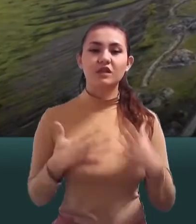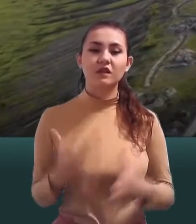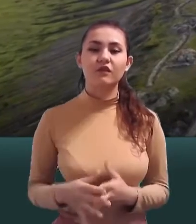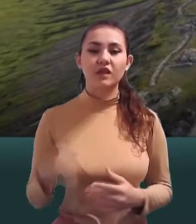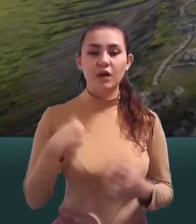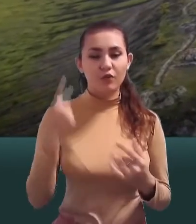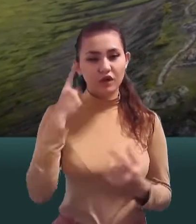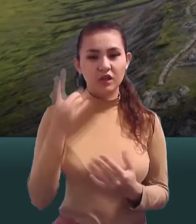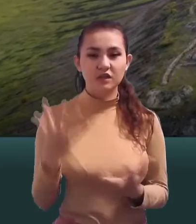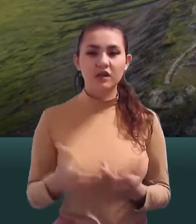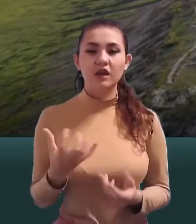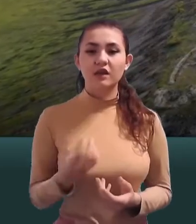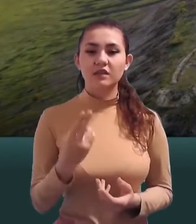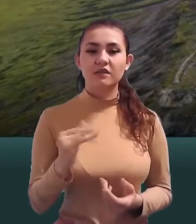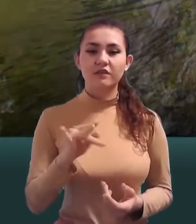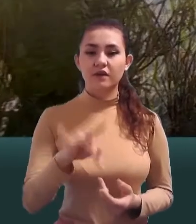ще деякі цифри по